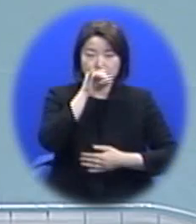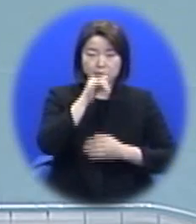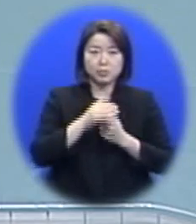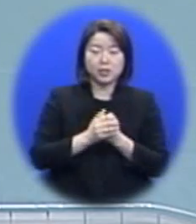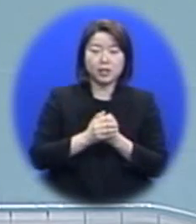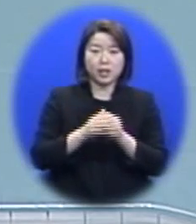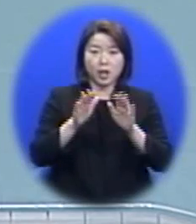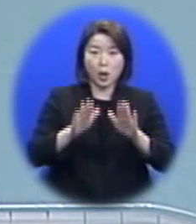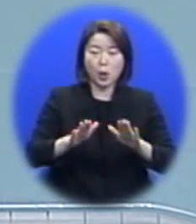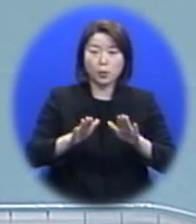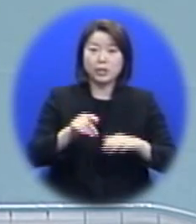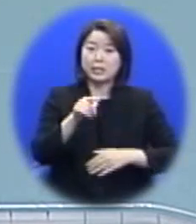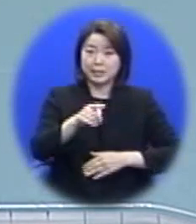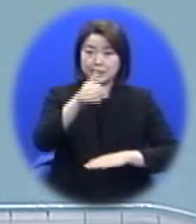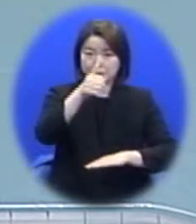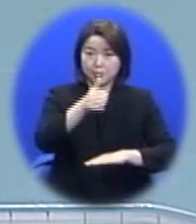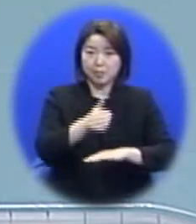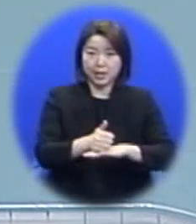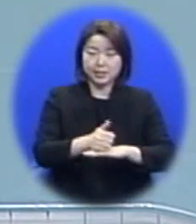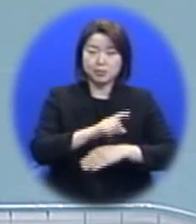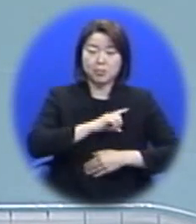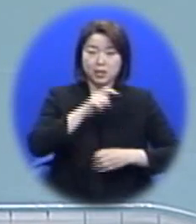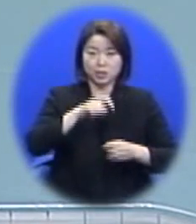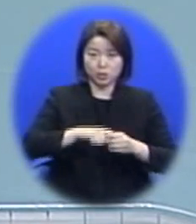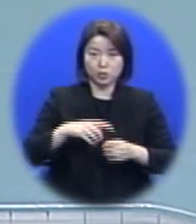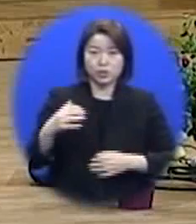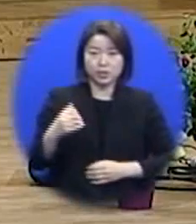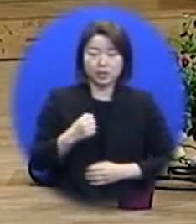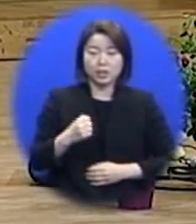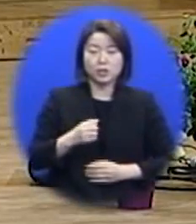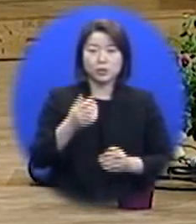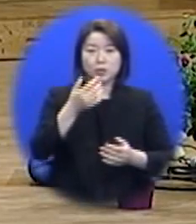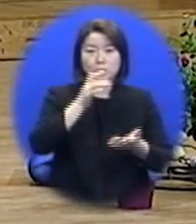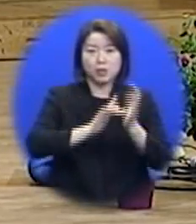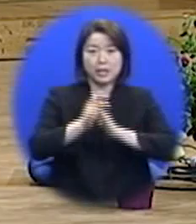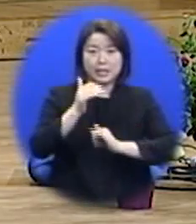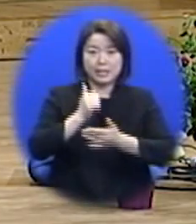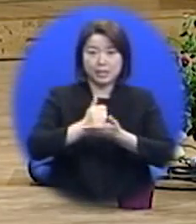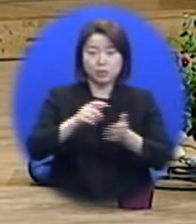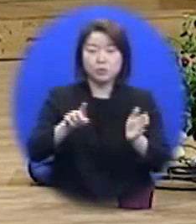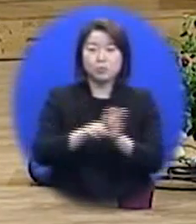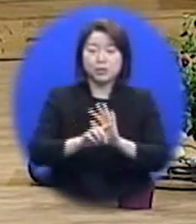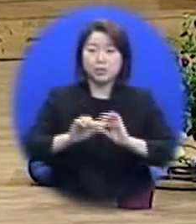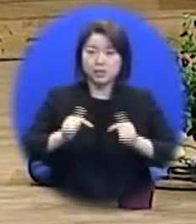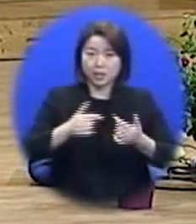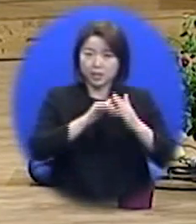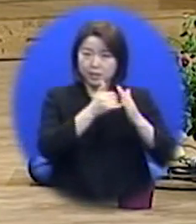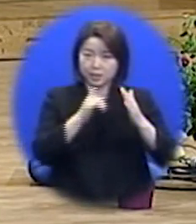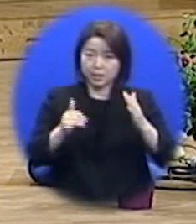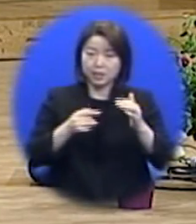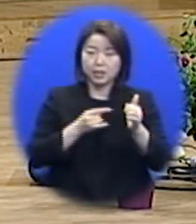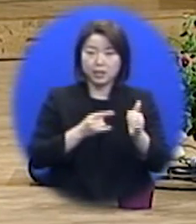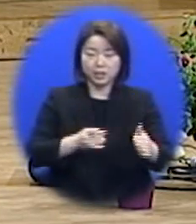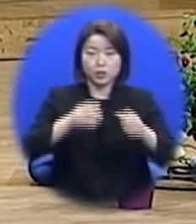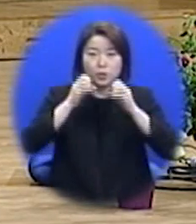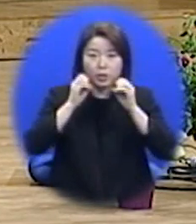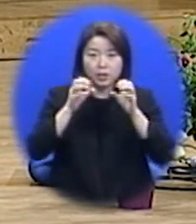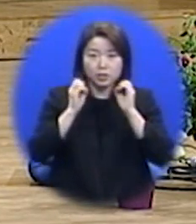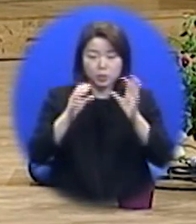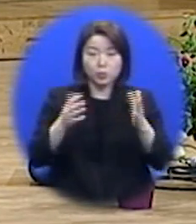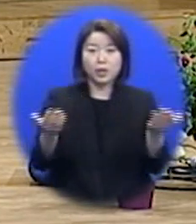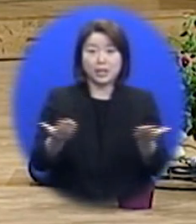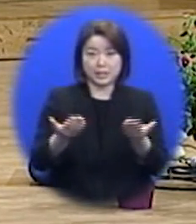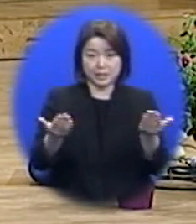마지막 주제로 예수 믿지 않는 가족들을 전도하는 일을